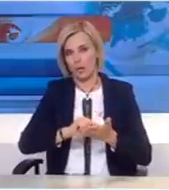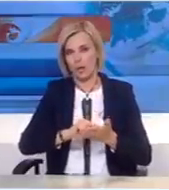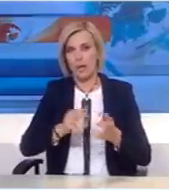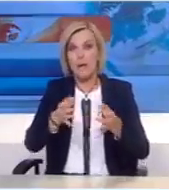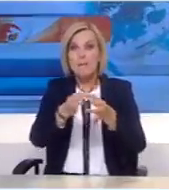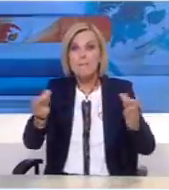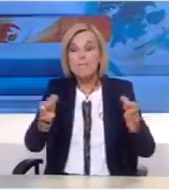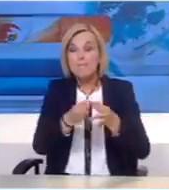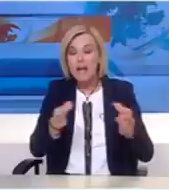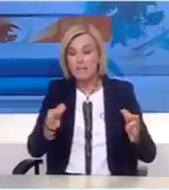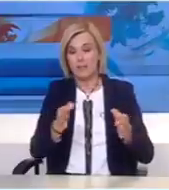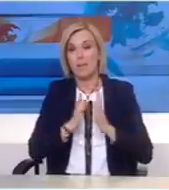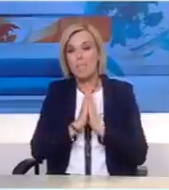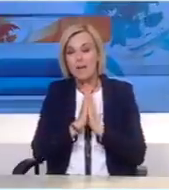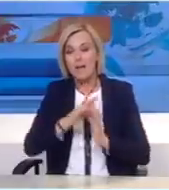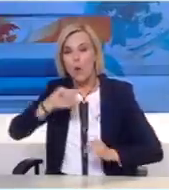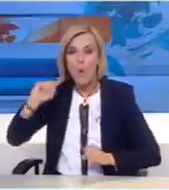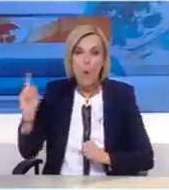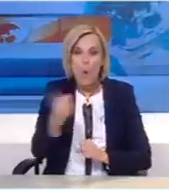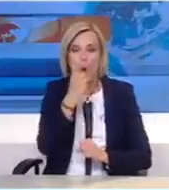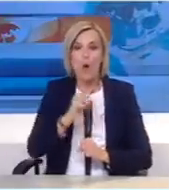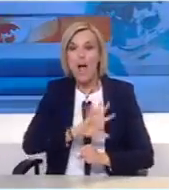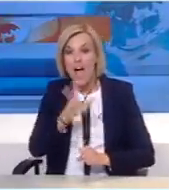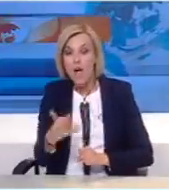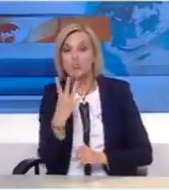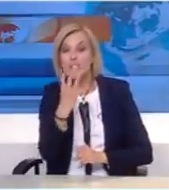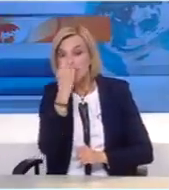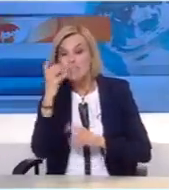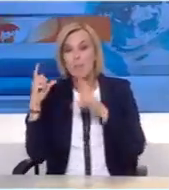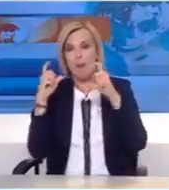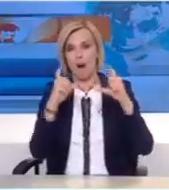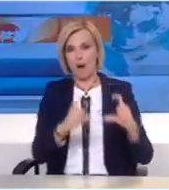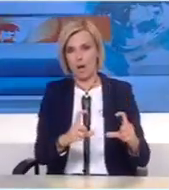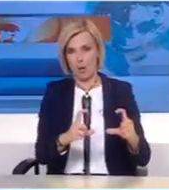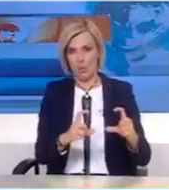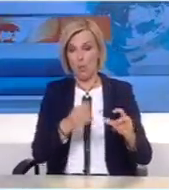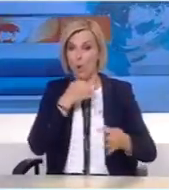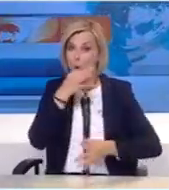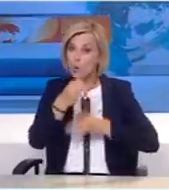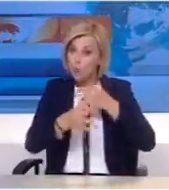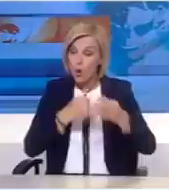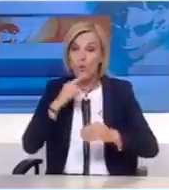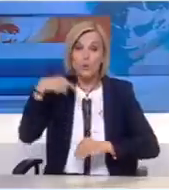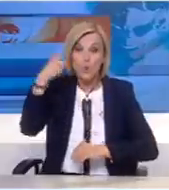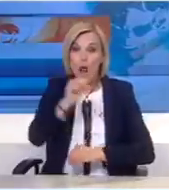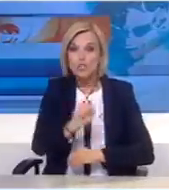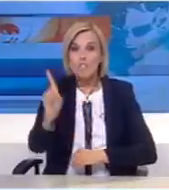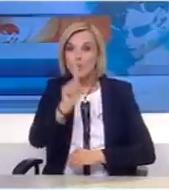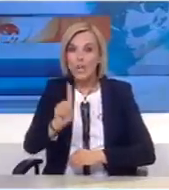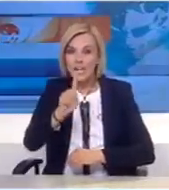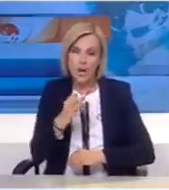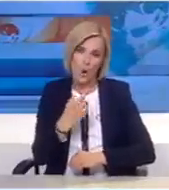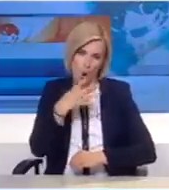για την αποφυγή μετάδοση του κορονοϊού ισχύουν στο ακέραιο μέχρι τις 4 Μαΐου. Το λέω αυτό και για το επόμενο Σαββατοκύριακο της